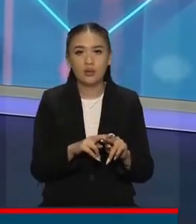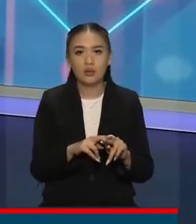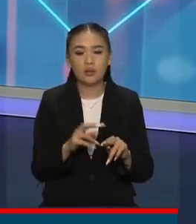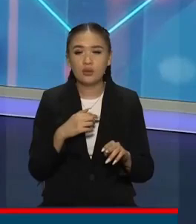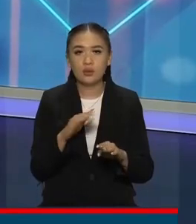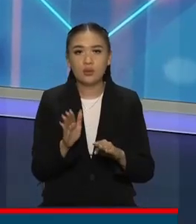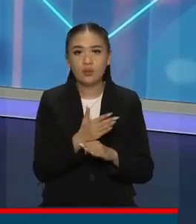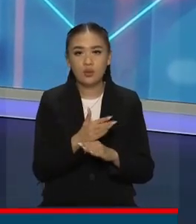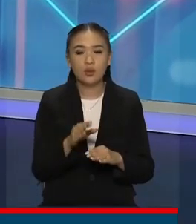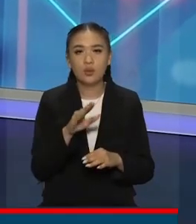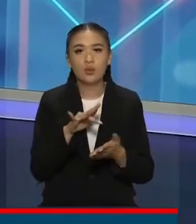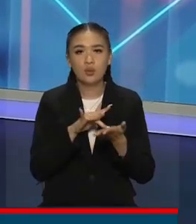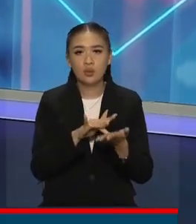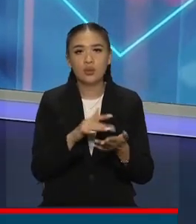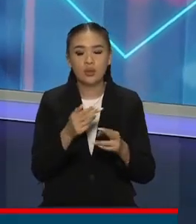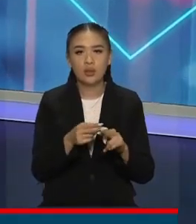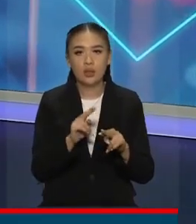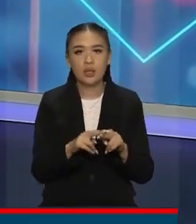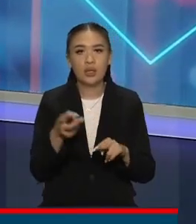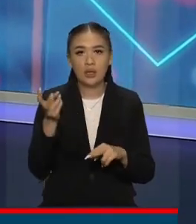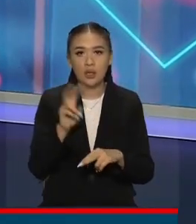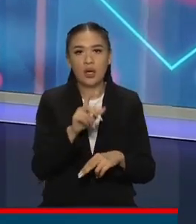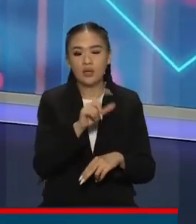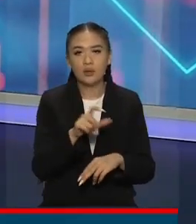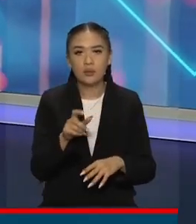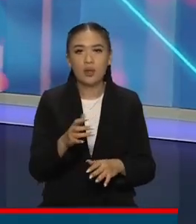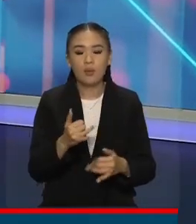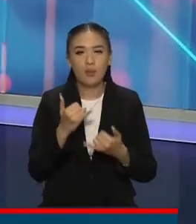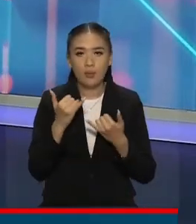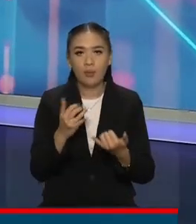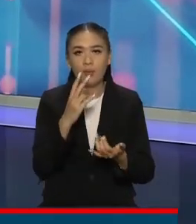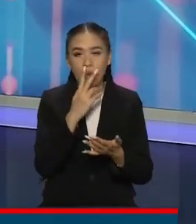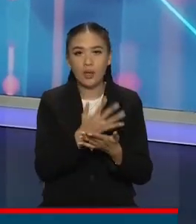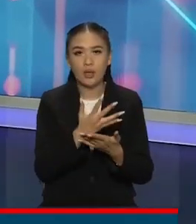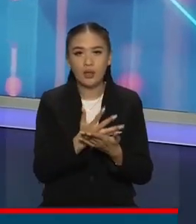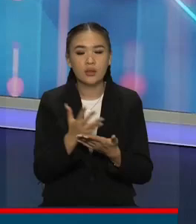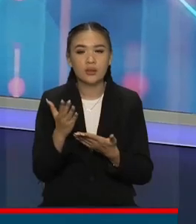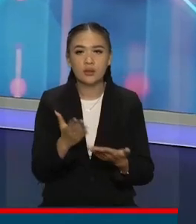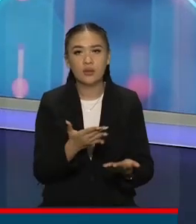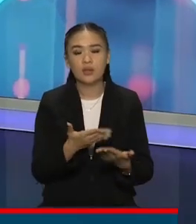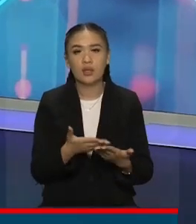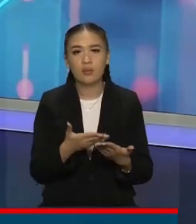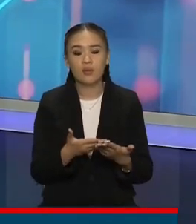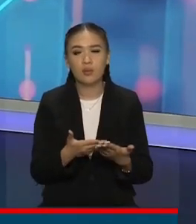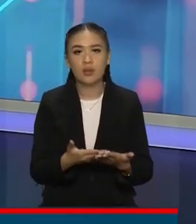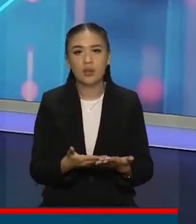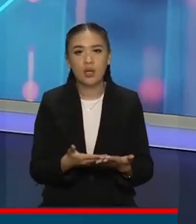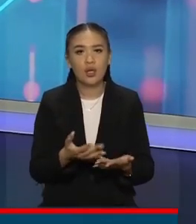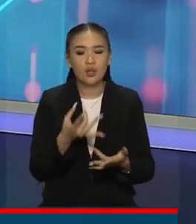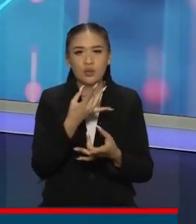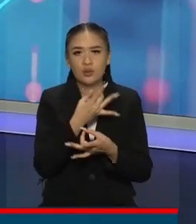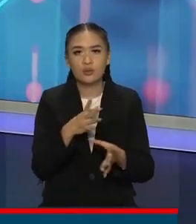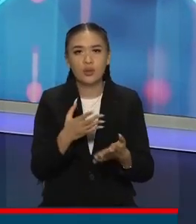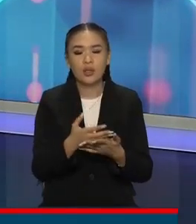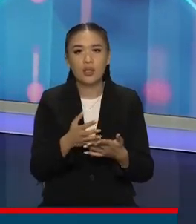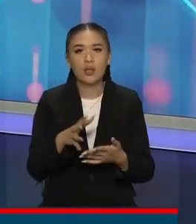ол туризм деген қызмет, келген адамдарға қызмет жасау. Ол мысалы үшін кез келген елге барсаң,